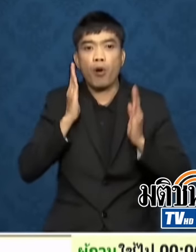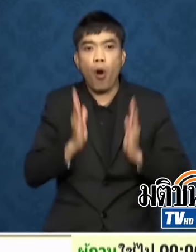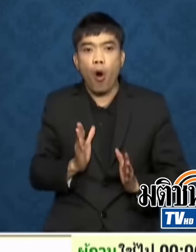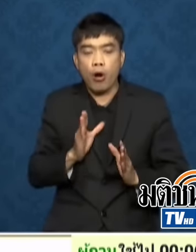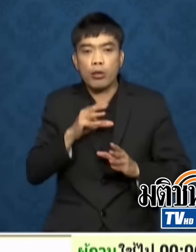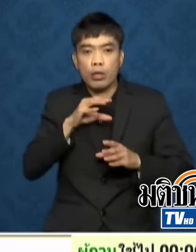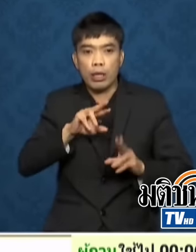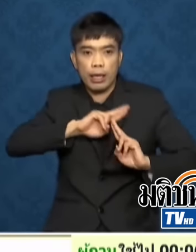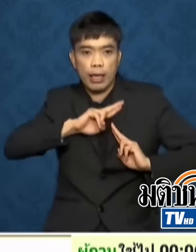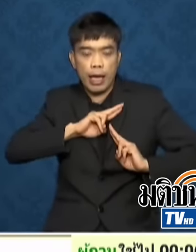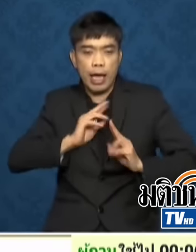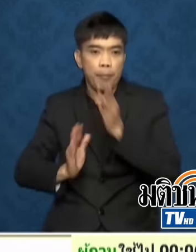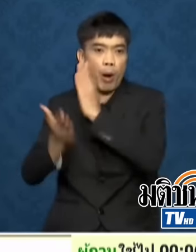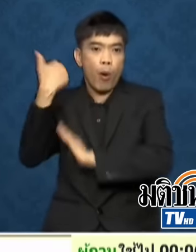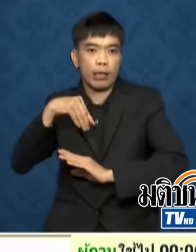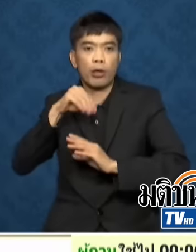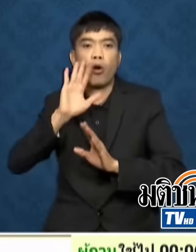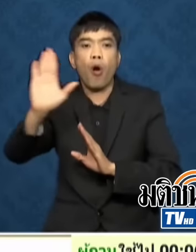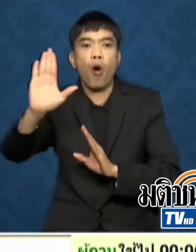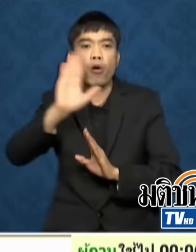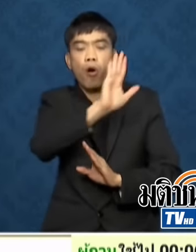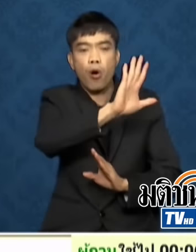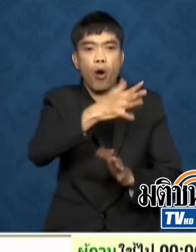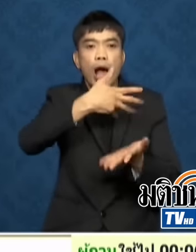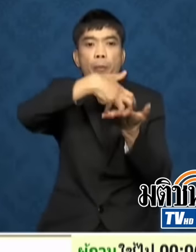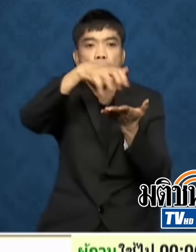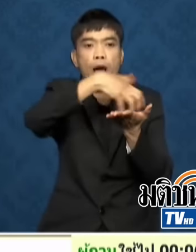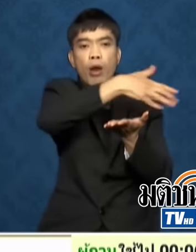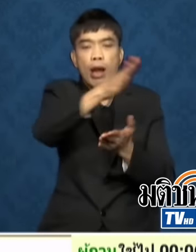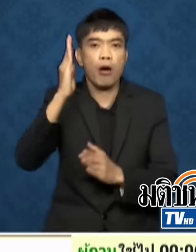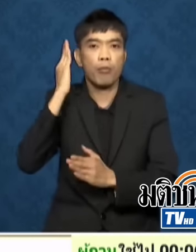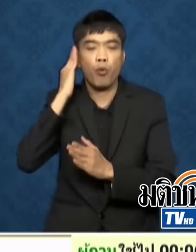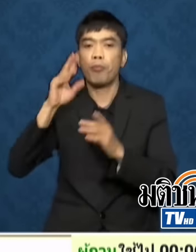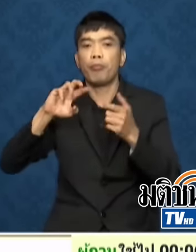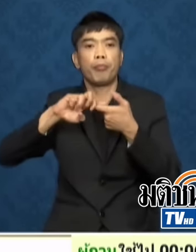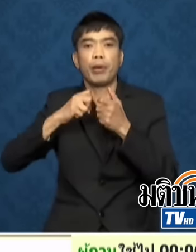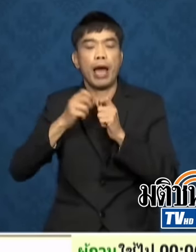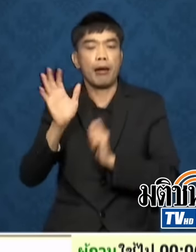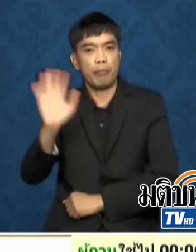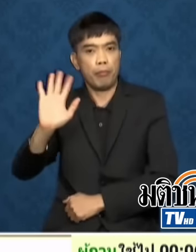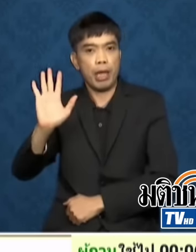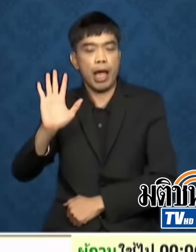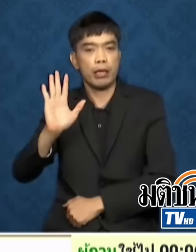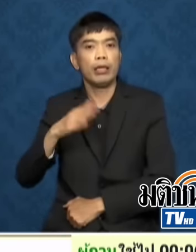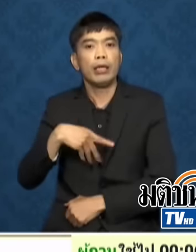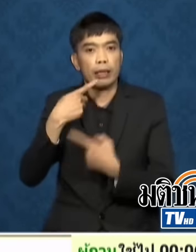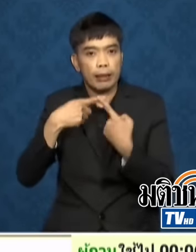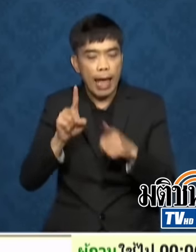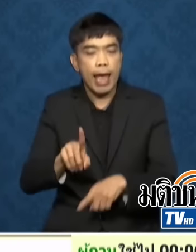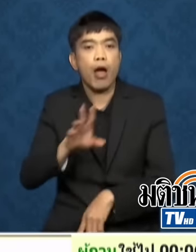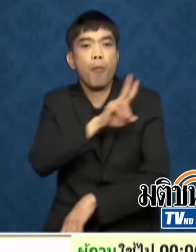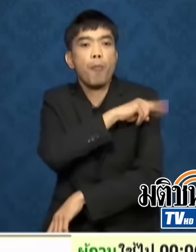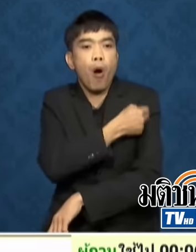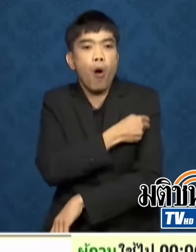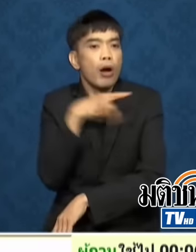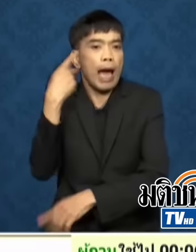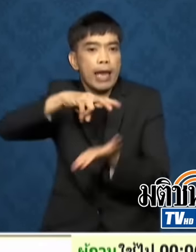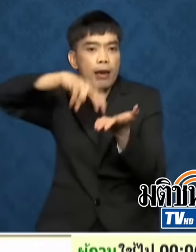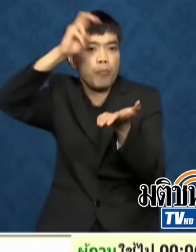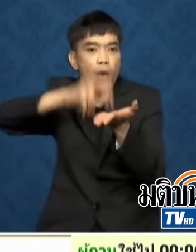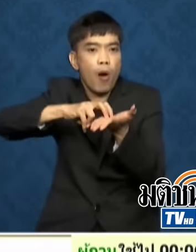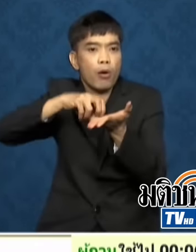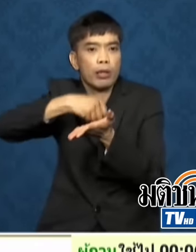รื่องดังนั้นผมขออย่างนี้ฮะผมขอทราบชื่อหมอที่รับรองการรักษาท่